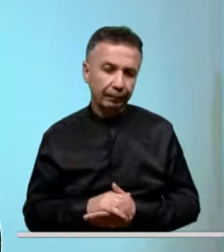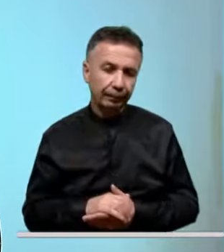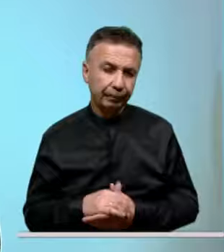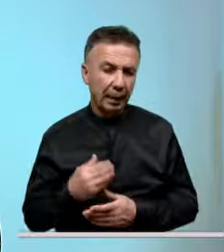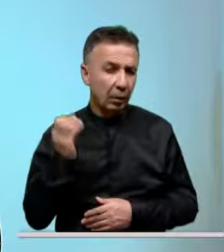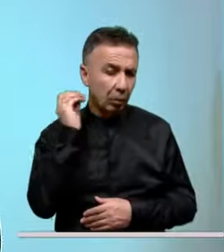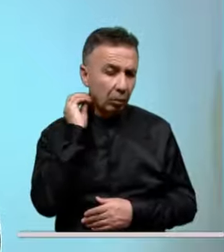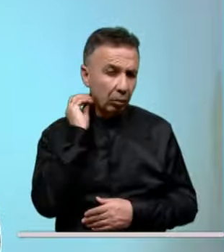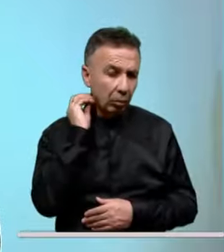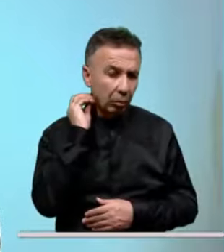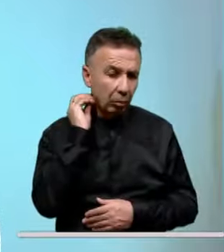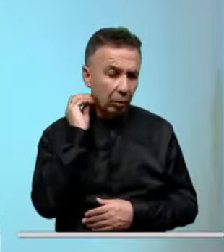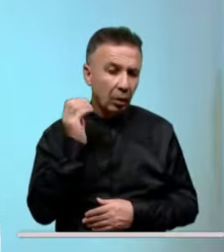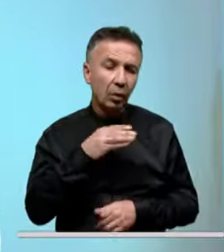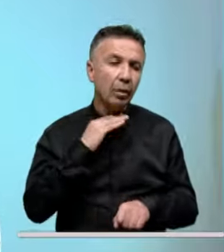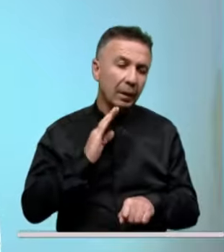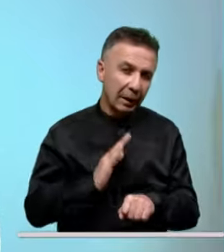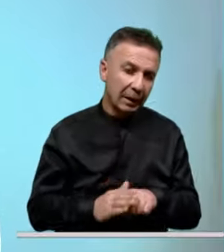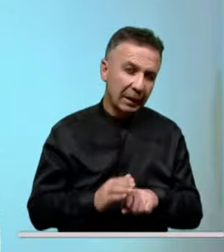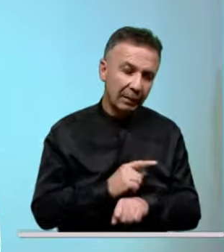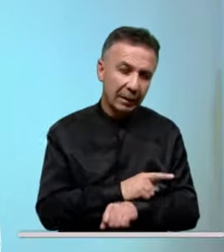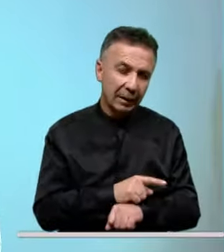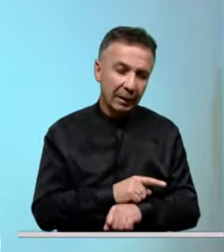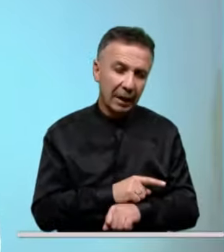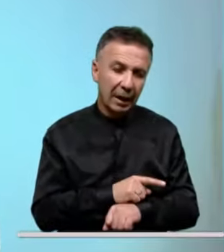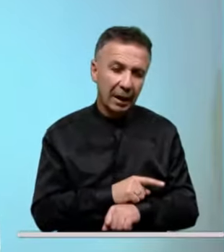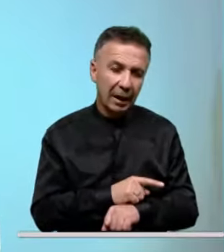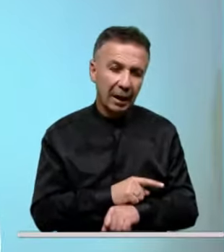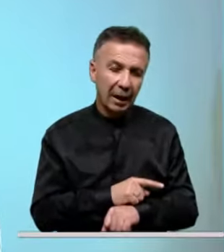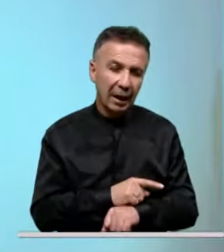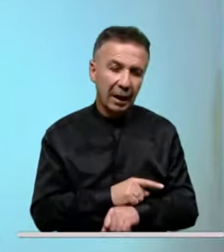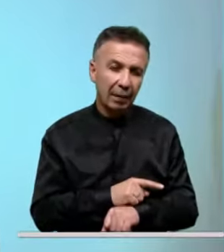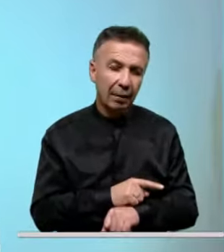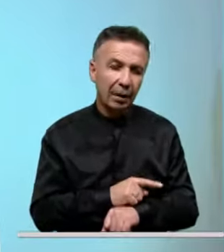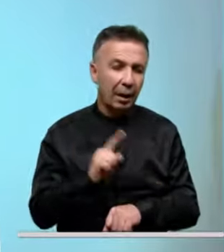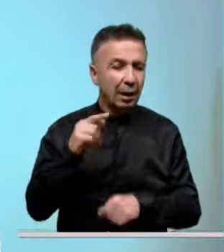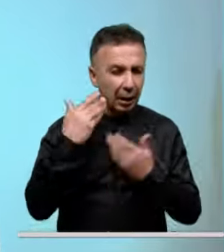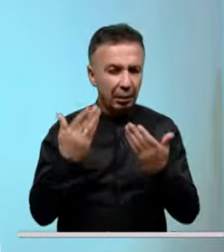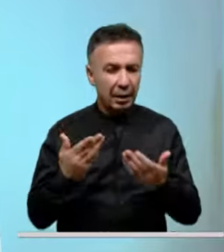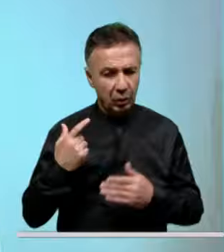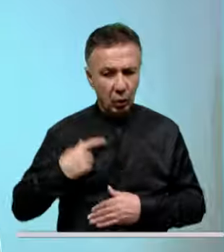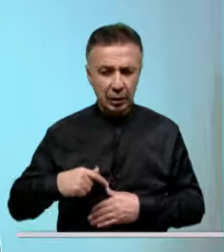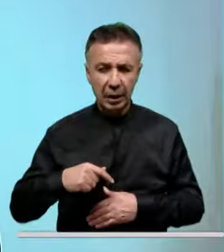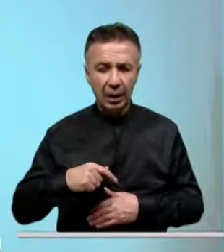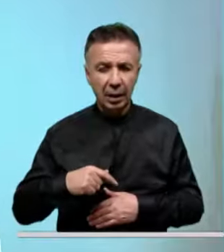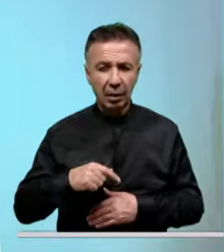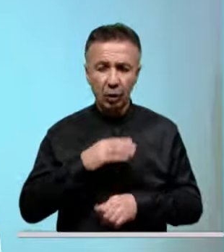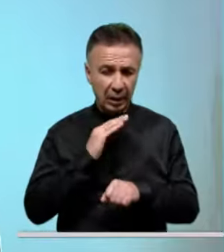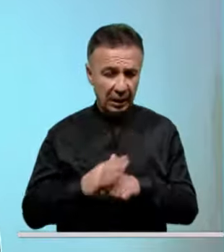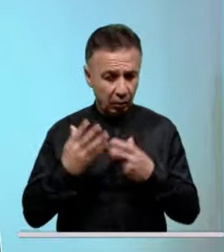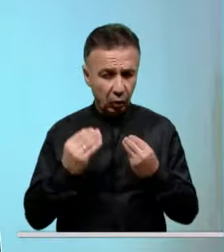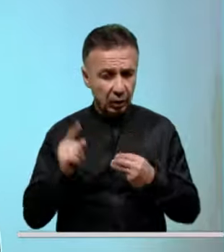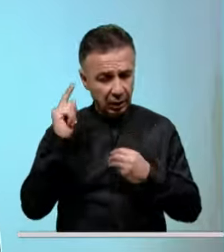ben borçluyum. Kesersen kurban yerine geçer, nafile kurban olur, Allah kabul etsin. Yani kurban kesmiş